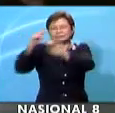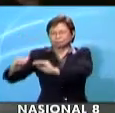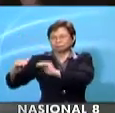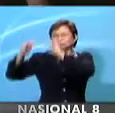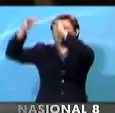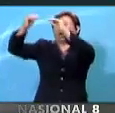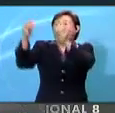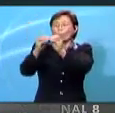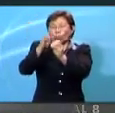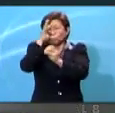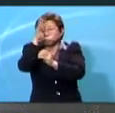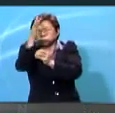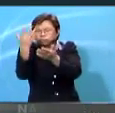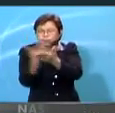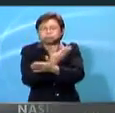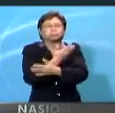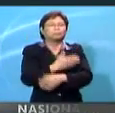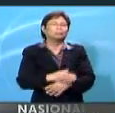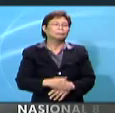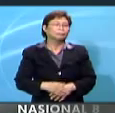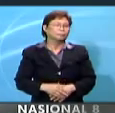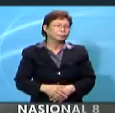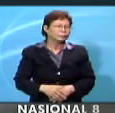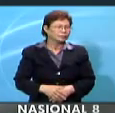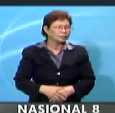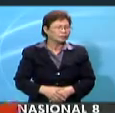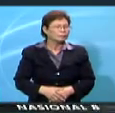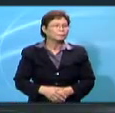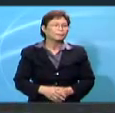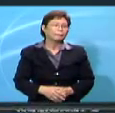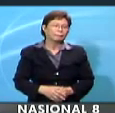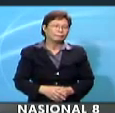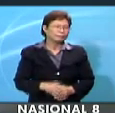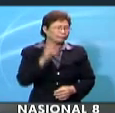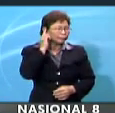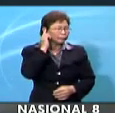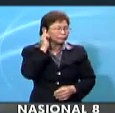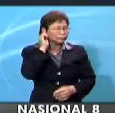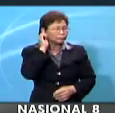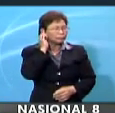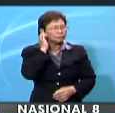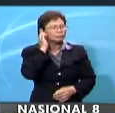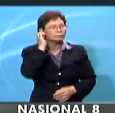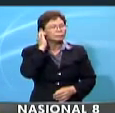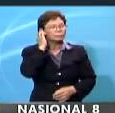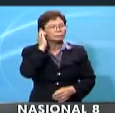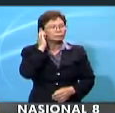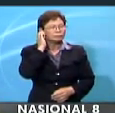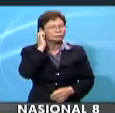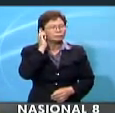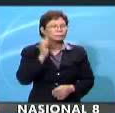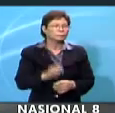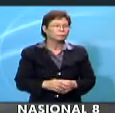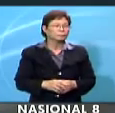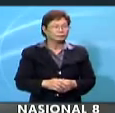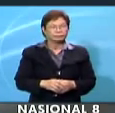yang lebih inovatif. This is important to Malaysia as the chair of Asia this year. Particularly, it is our